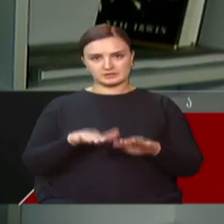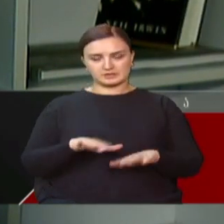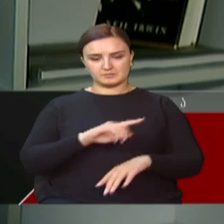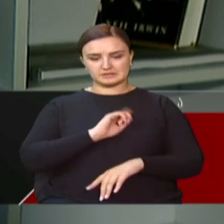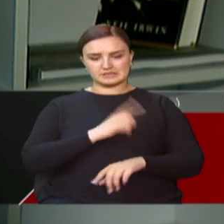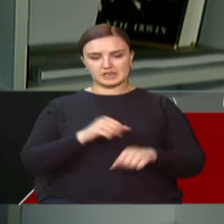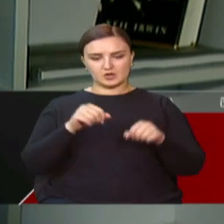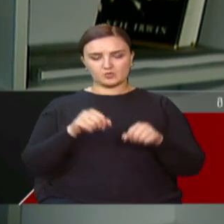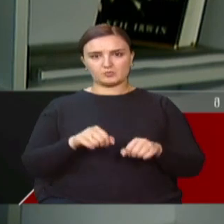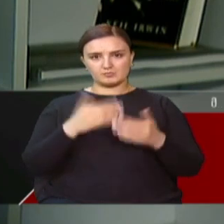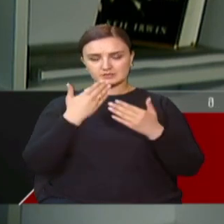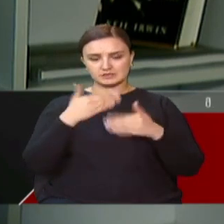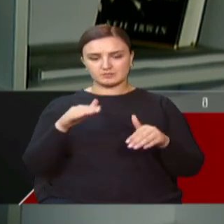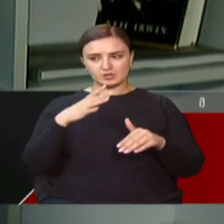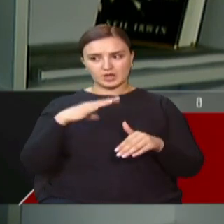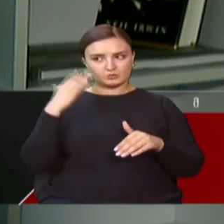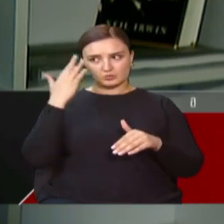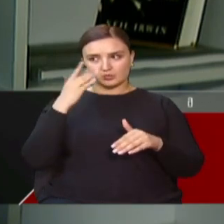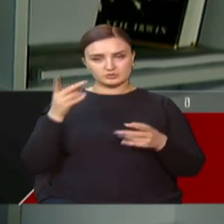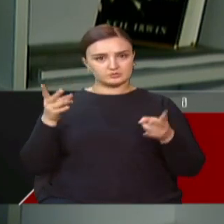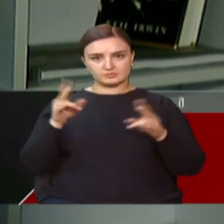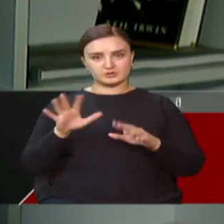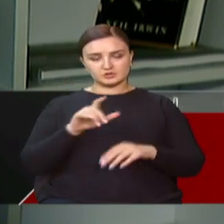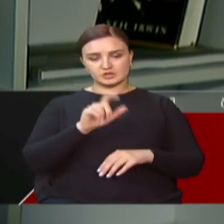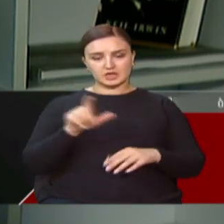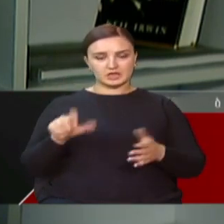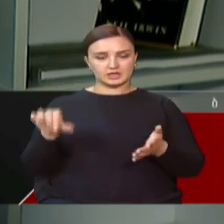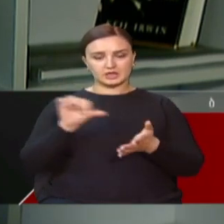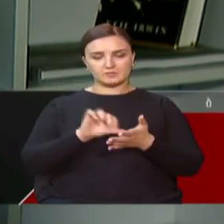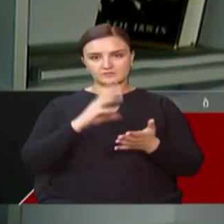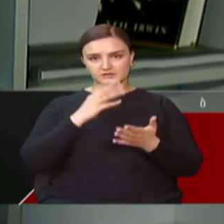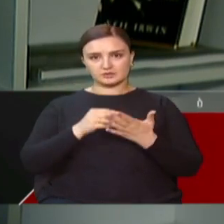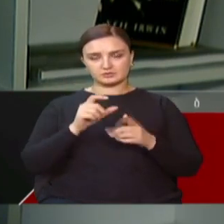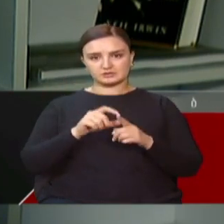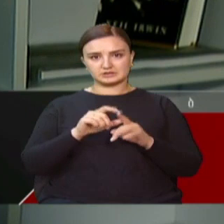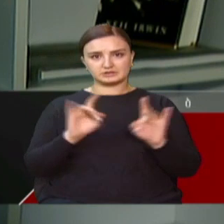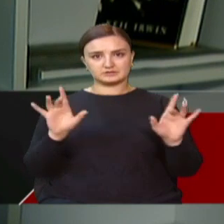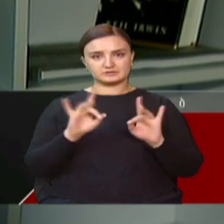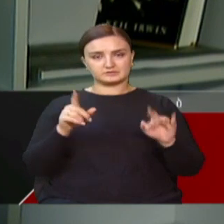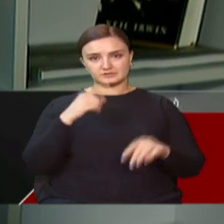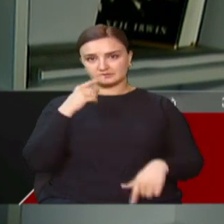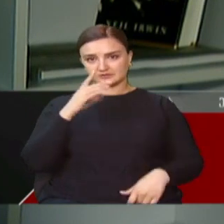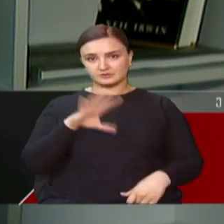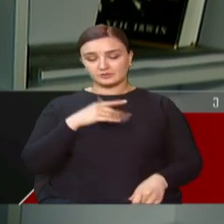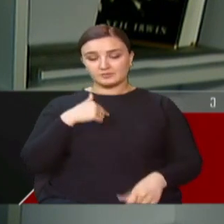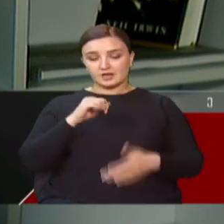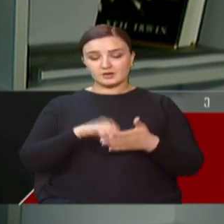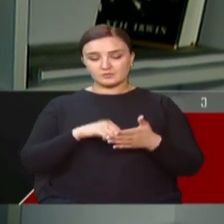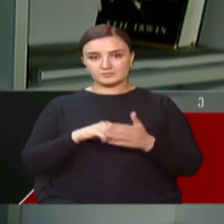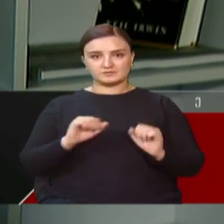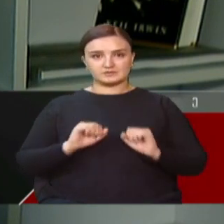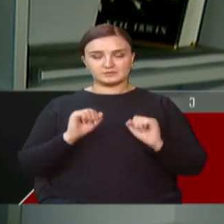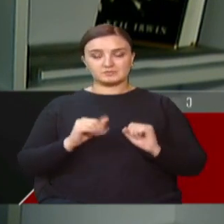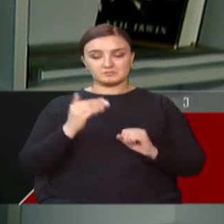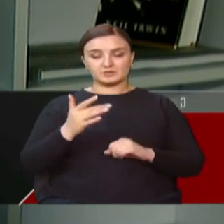ძალაუფლება საბოლოო ჯამში ქართული ოცნების ხელში კი არ დარჩა, ხალხი გამოვიდა და თავის სიტყვა თქვა. და აი ამ არგუმენტით ვცდილობ მათი გული მოიგო კი